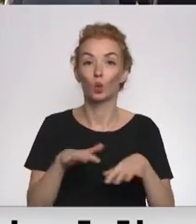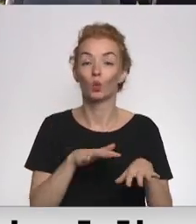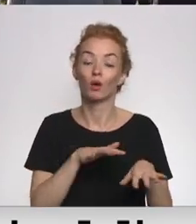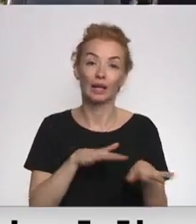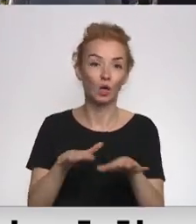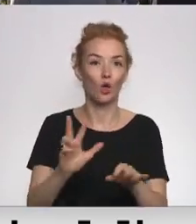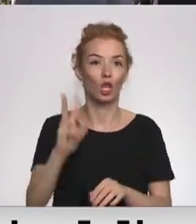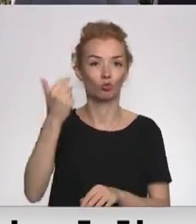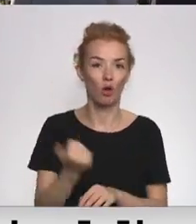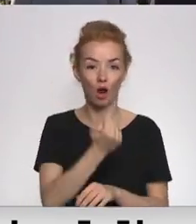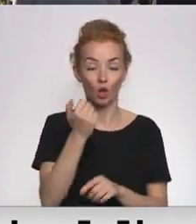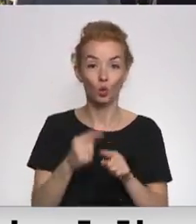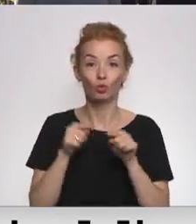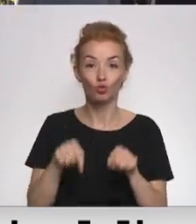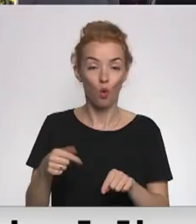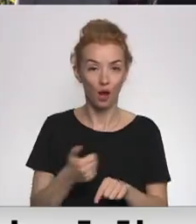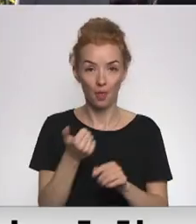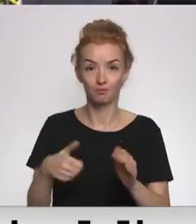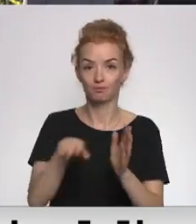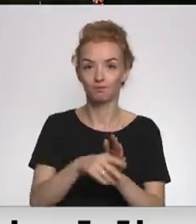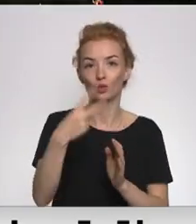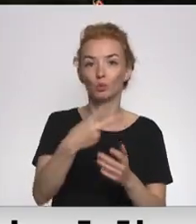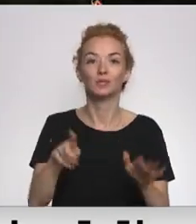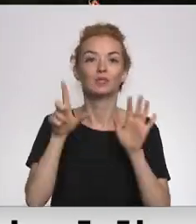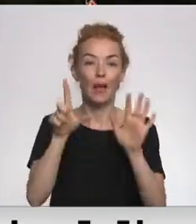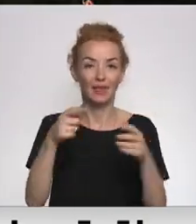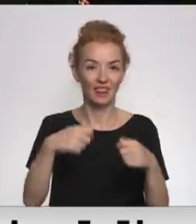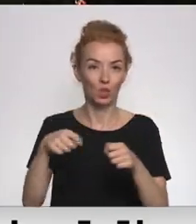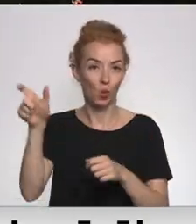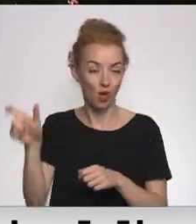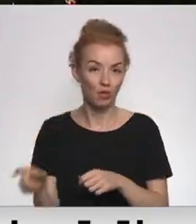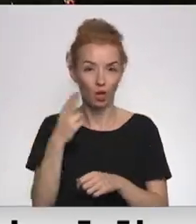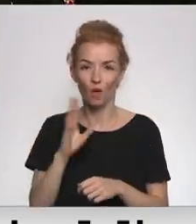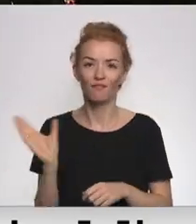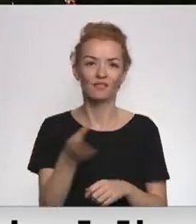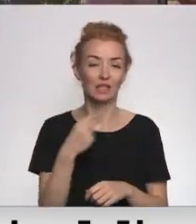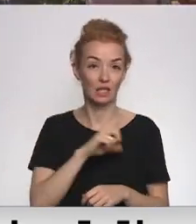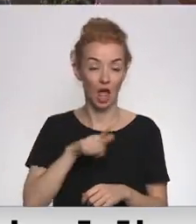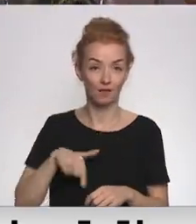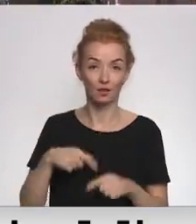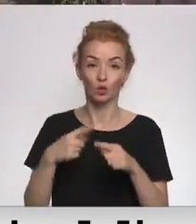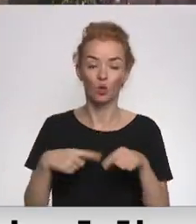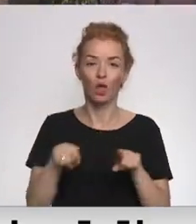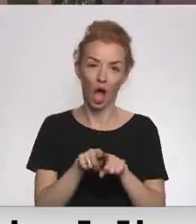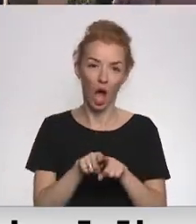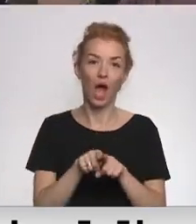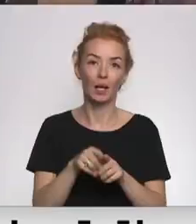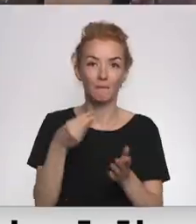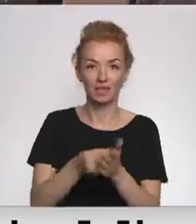gadu. Piebildīšu, ka stādu tirgu šogad piedalās 27 tirgotāji no visas Latvijas, un tāpat arī pircēji